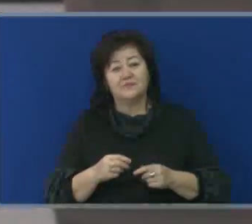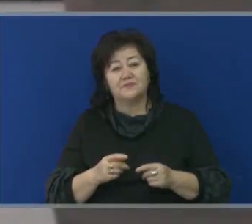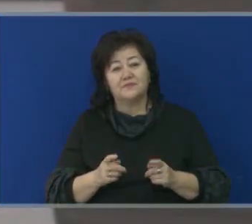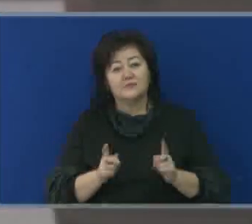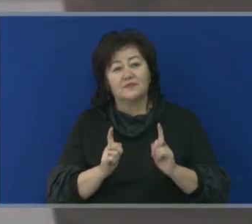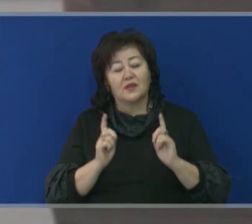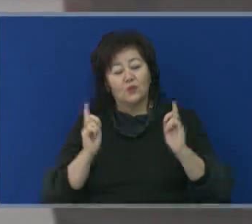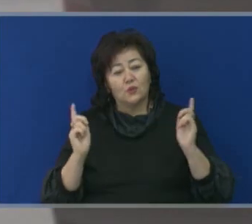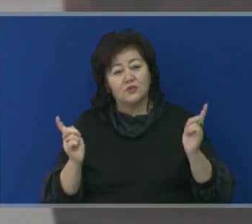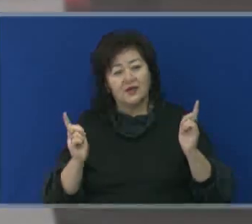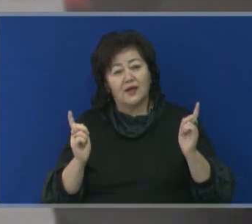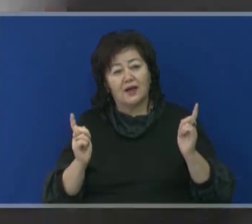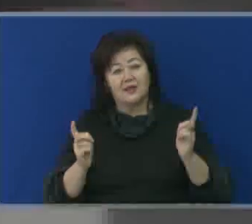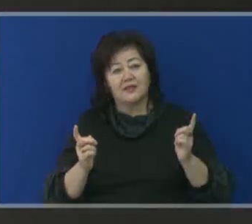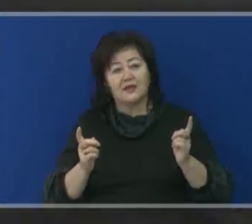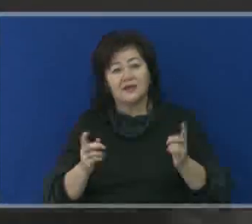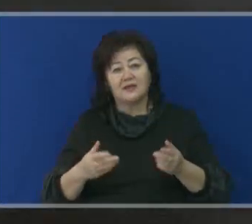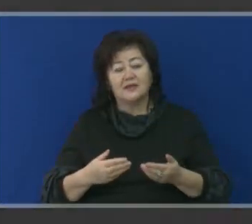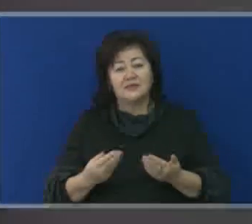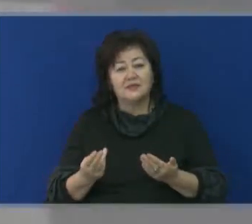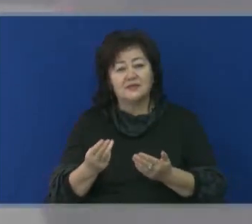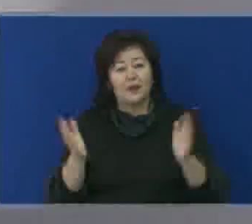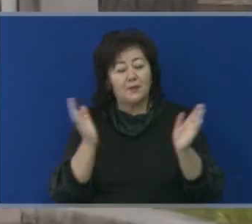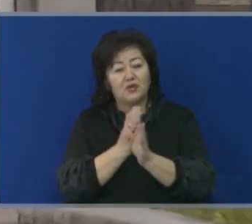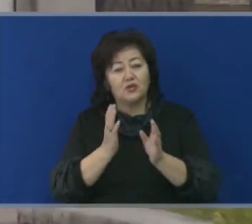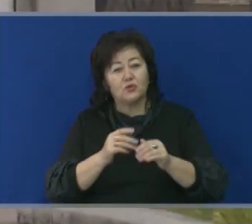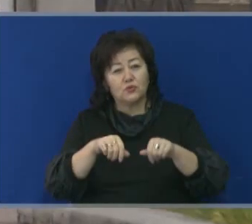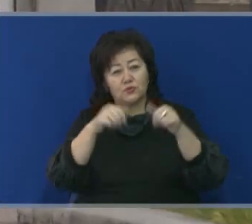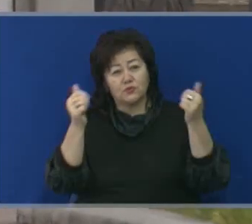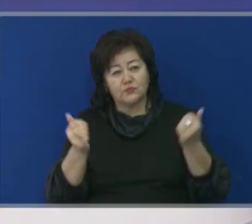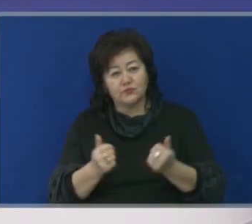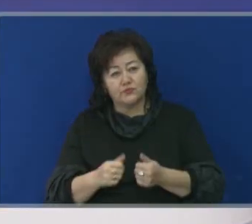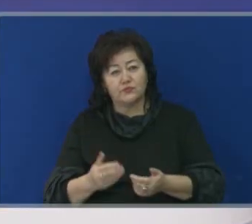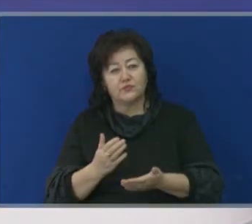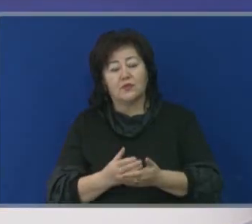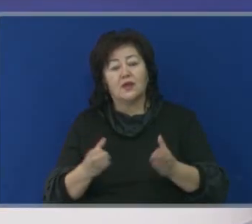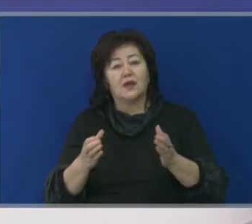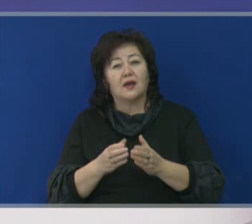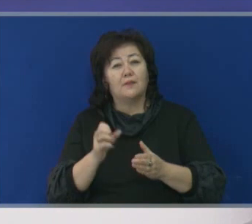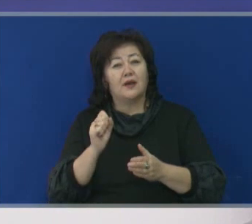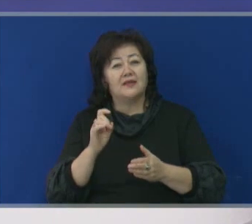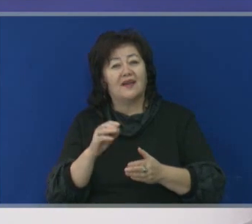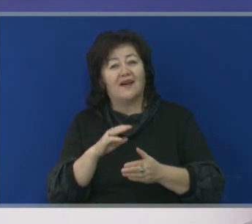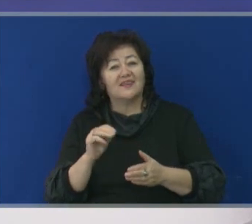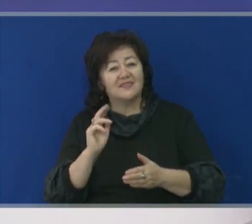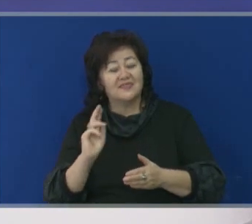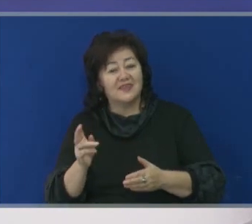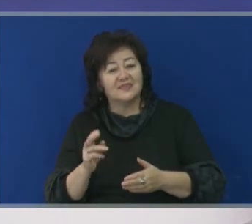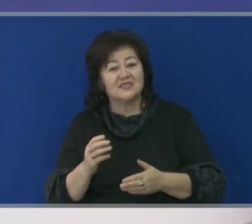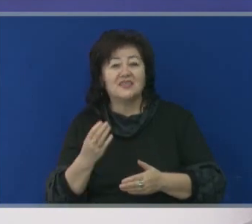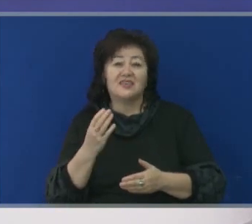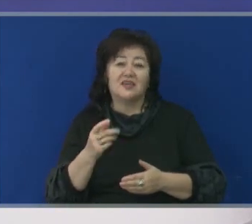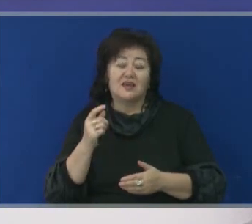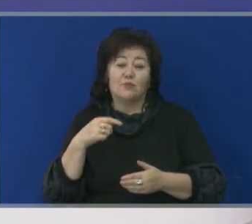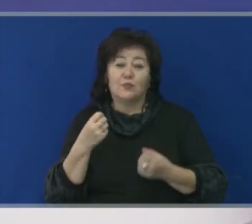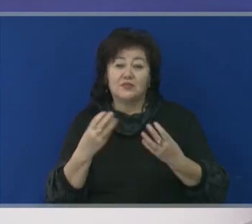Уникальная цветовая гамма взята из природного ландшафта области. Второе и третье места заняли компания «Артекс» и житель города Шалкар Аканов.